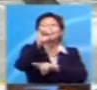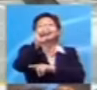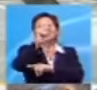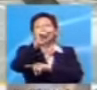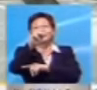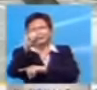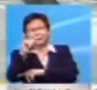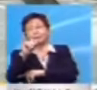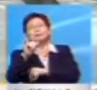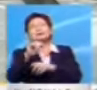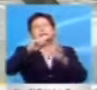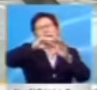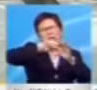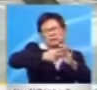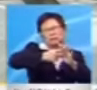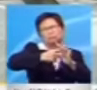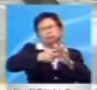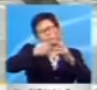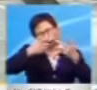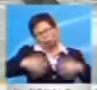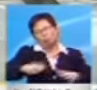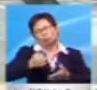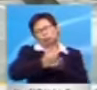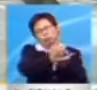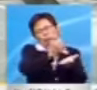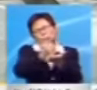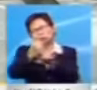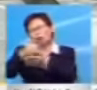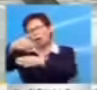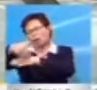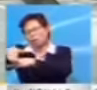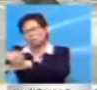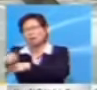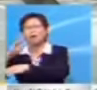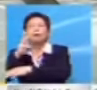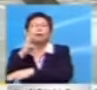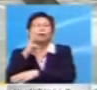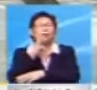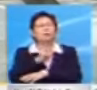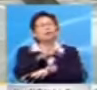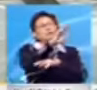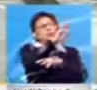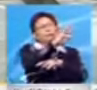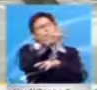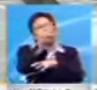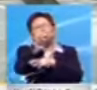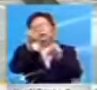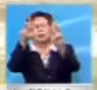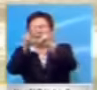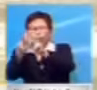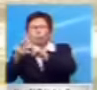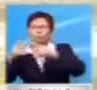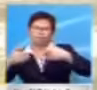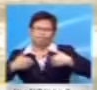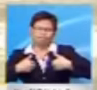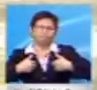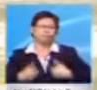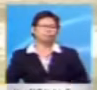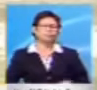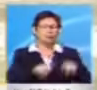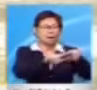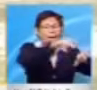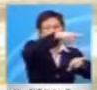beroperasi secara keseluruhannya untuk membantu 62 kampung yang terlibat